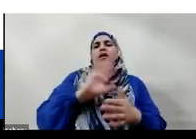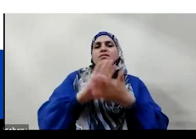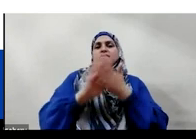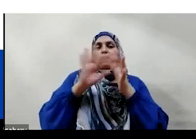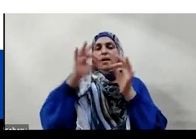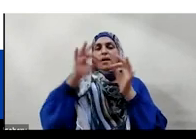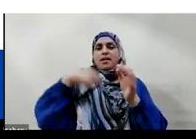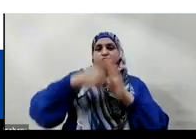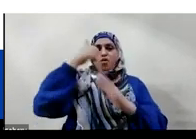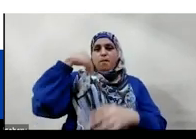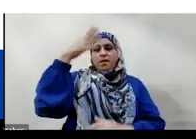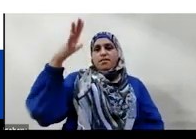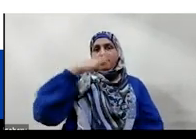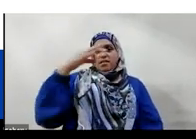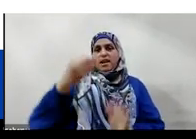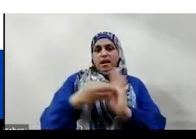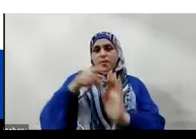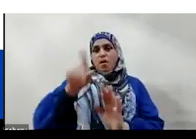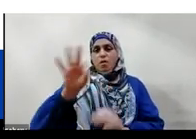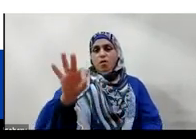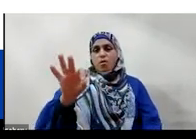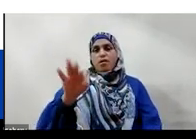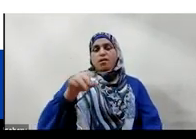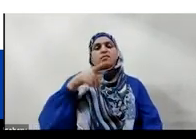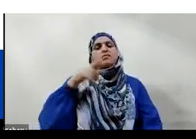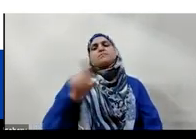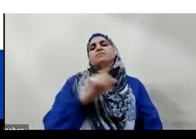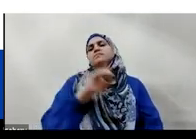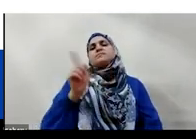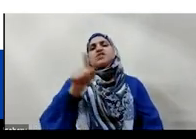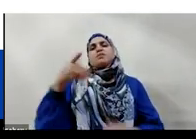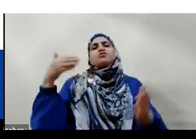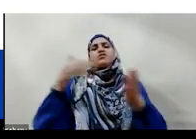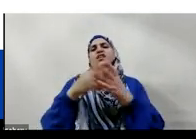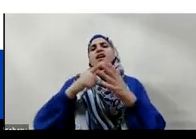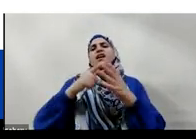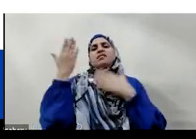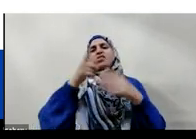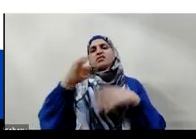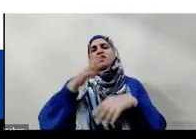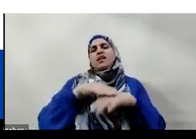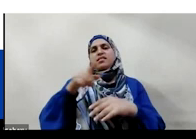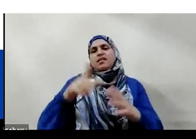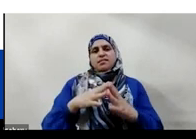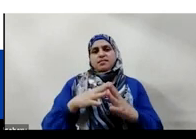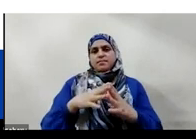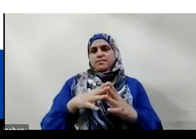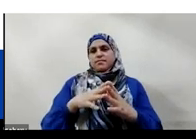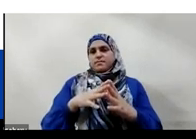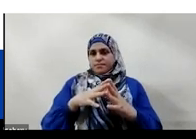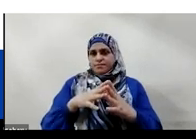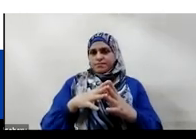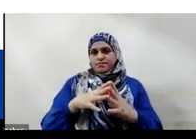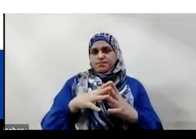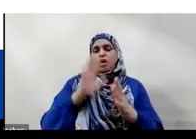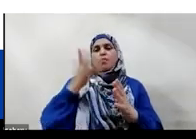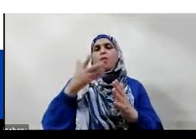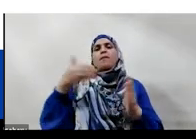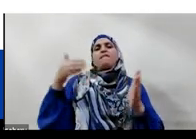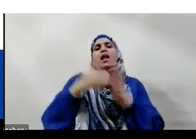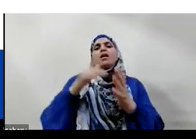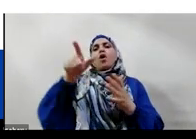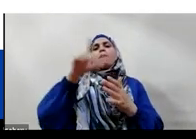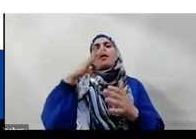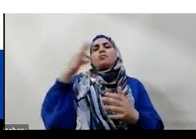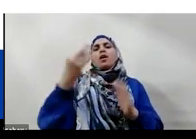عليها او ان دي الجامعه اللي انا هبقى بدرس فيها في النهايه لو تم اختياري على البرنامج. فدي نقطة مهمة جدا